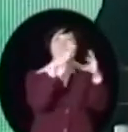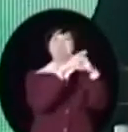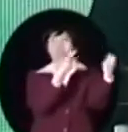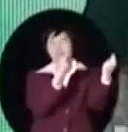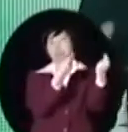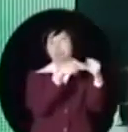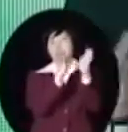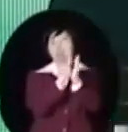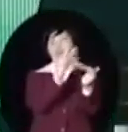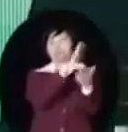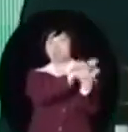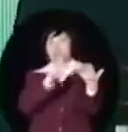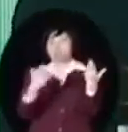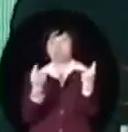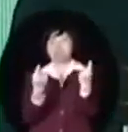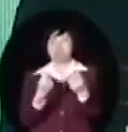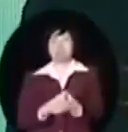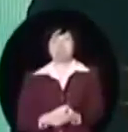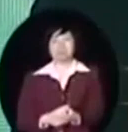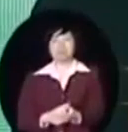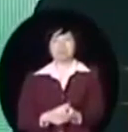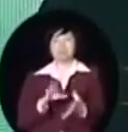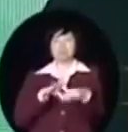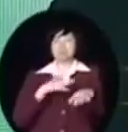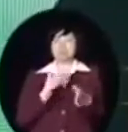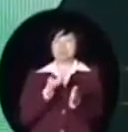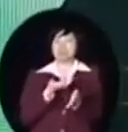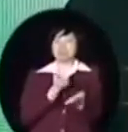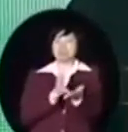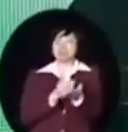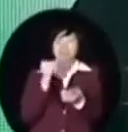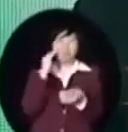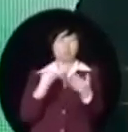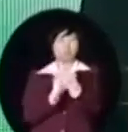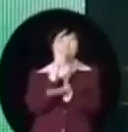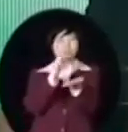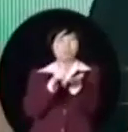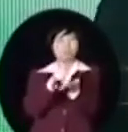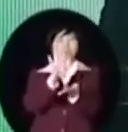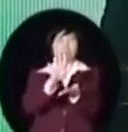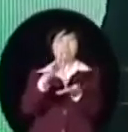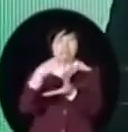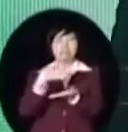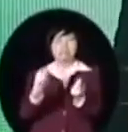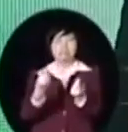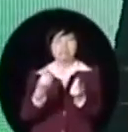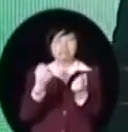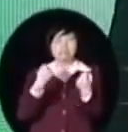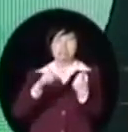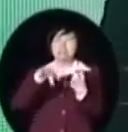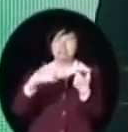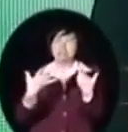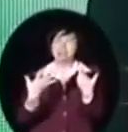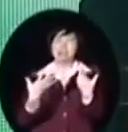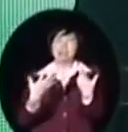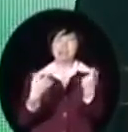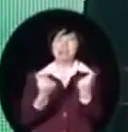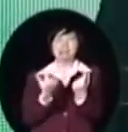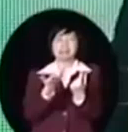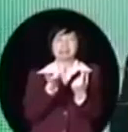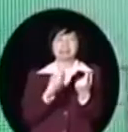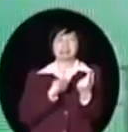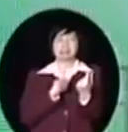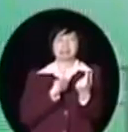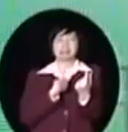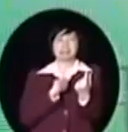验。那我刚刚约略有提到，只租不售的社会住宅在哪里可以产生呢？其实就是我刚刚说